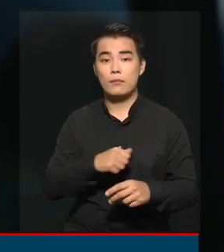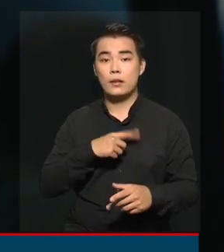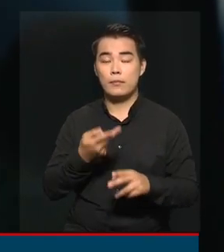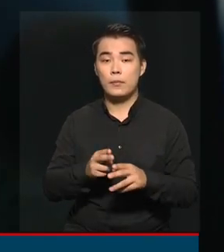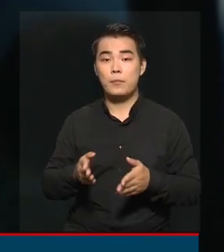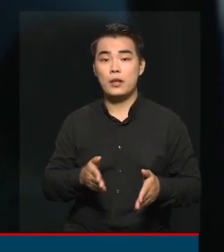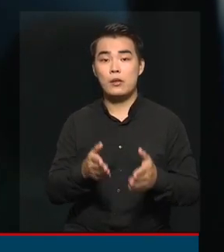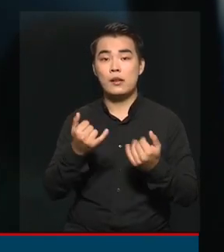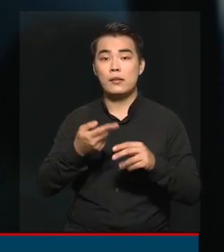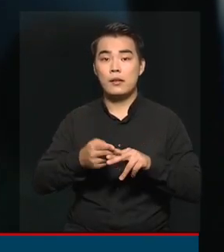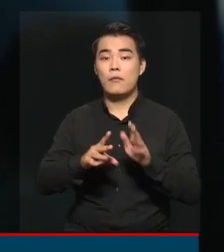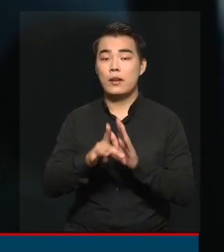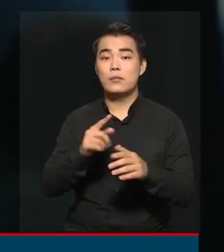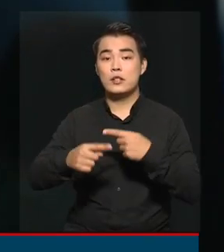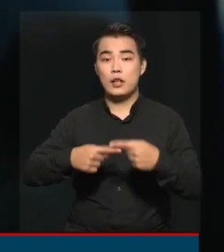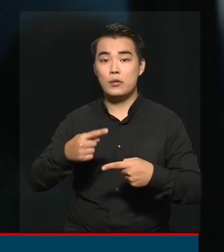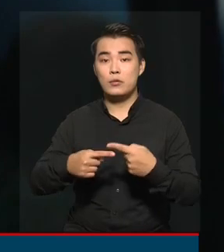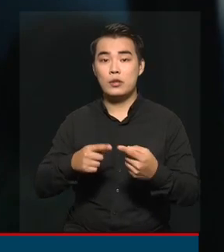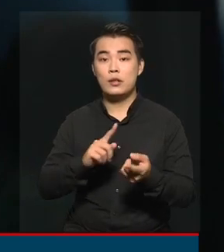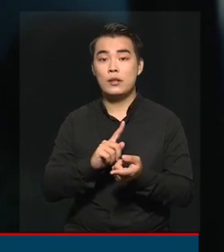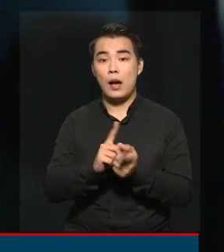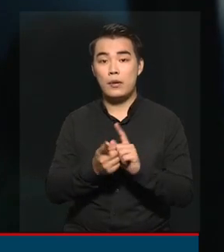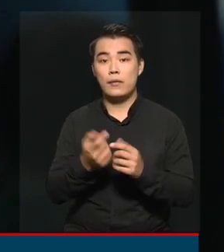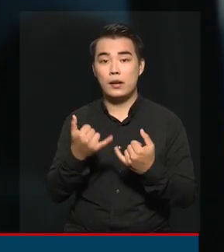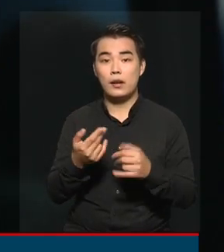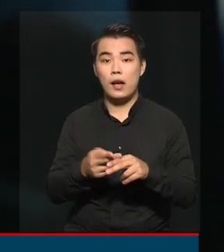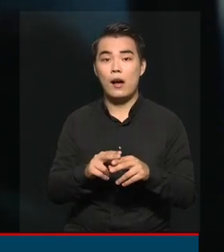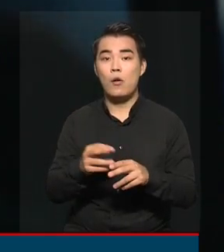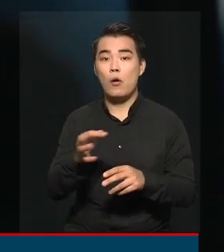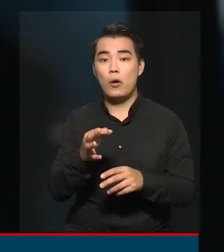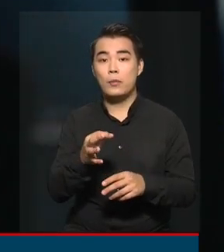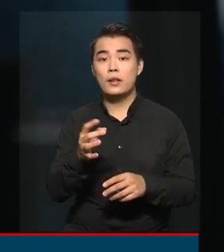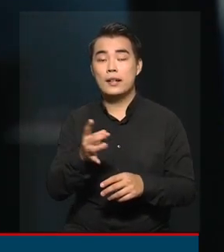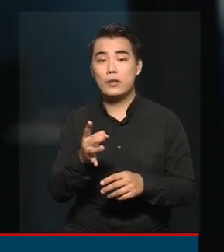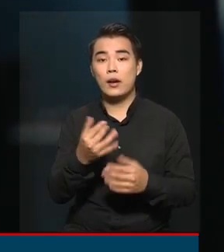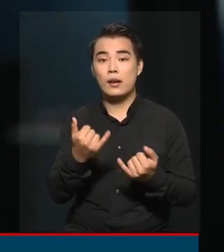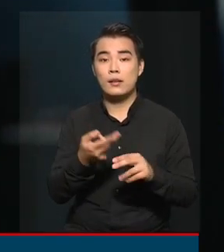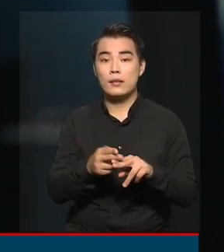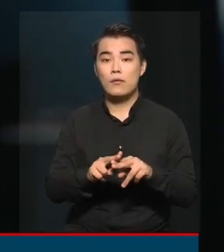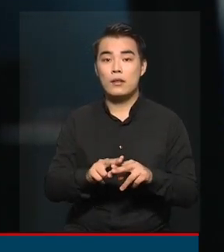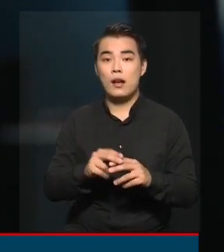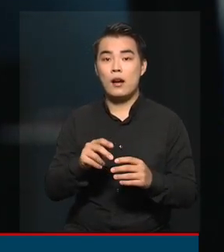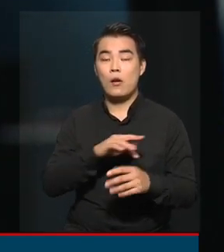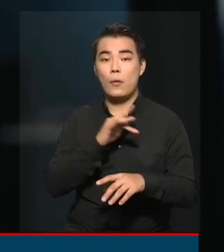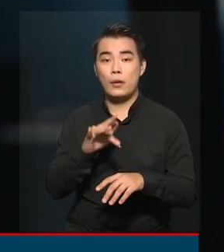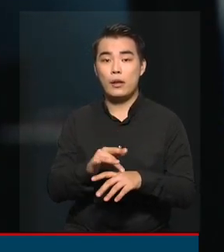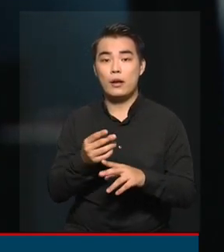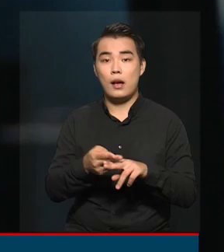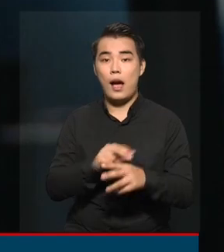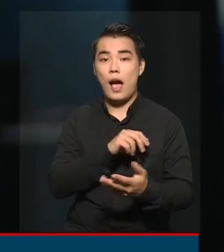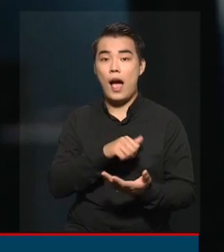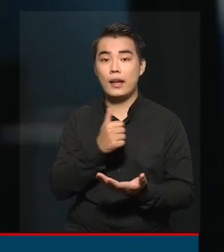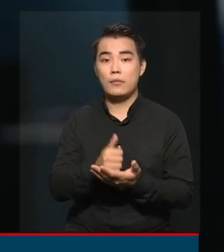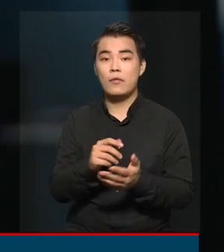жолғы пилоттық жоба енді келесі кезең, яғни аудан және облыстық маңызы бар қалалардың әкімдерін